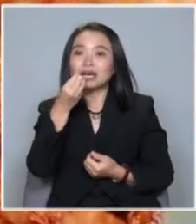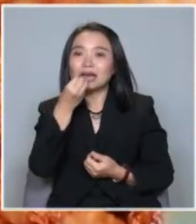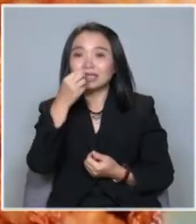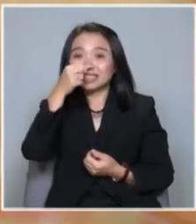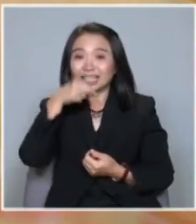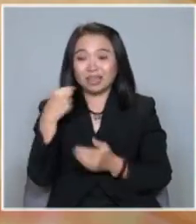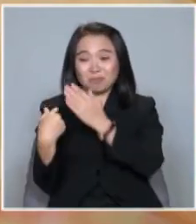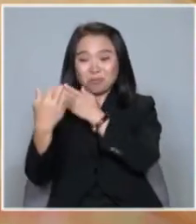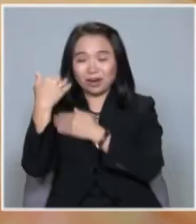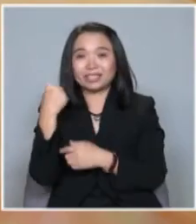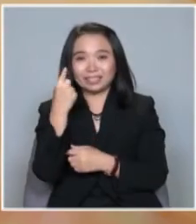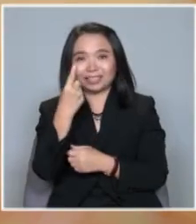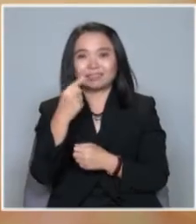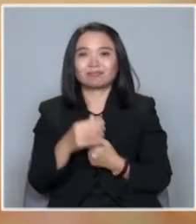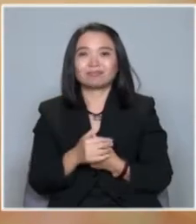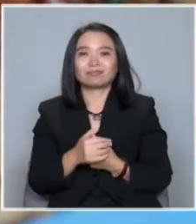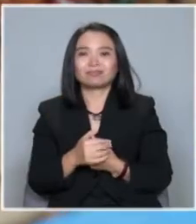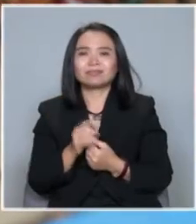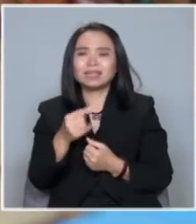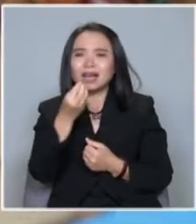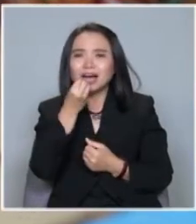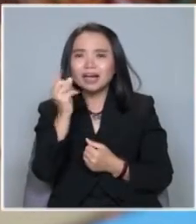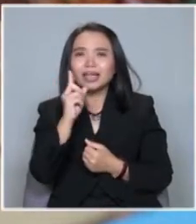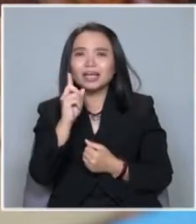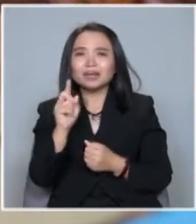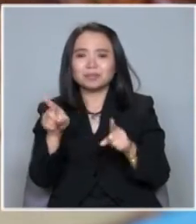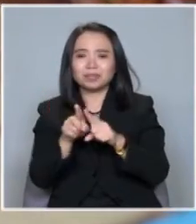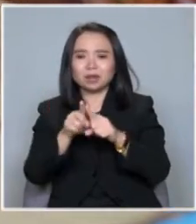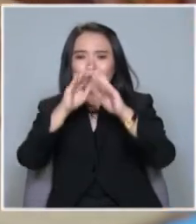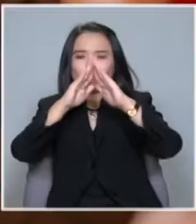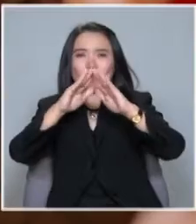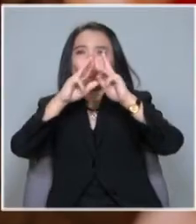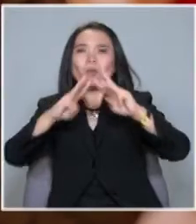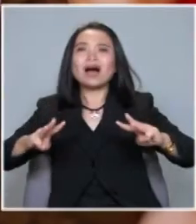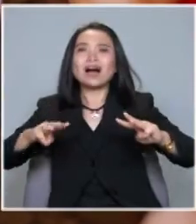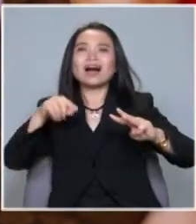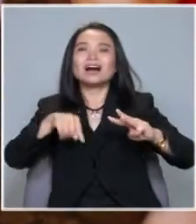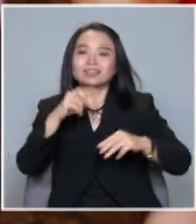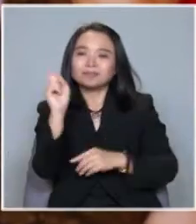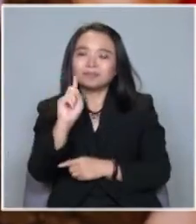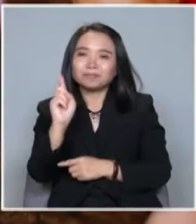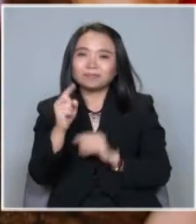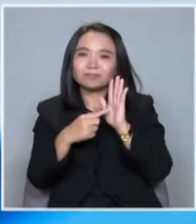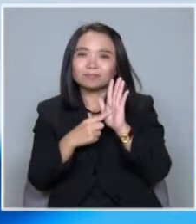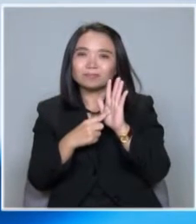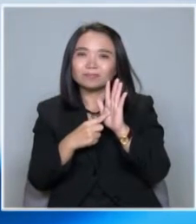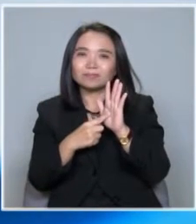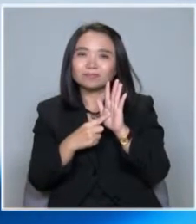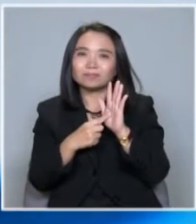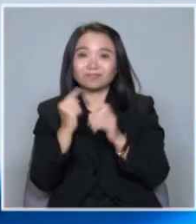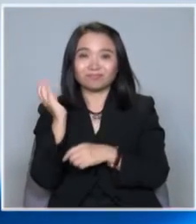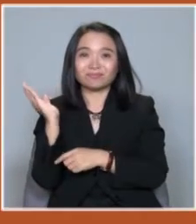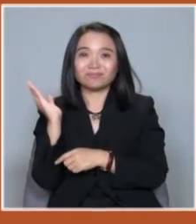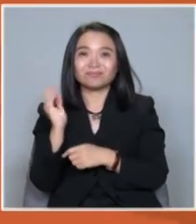โบราณที่หายไปหรืออาหารต้นตำรับชาววังทั้งคาวและหวานอาทิเช่นส้มฉุนและล่าเตีย